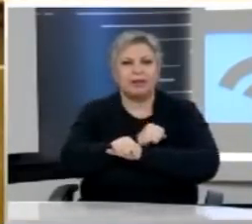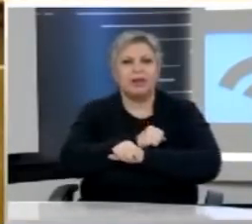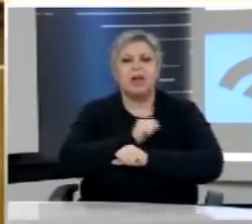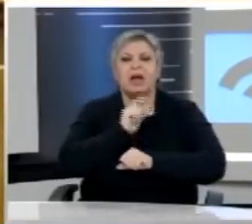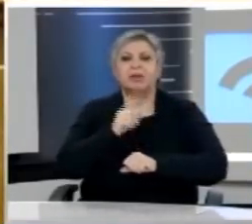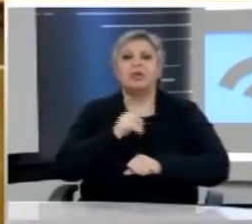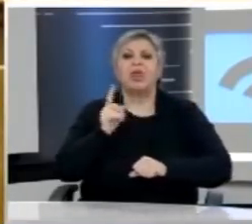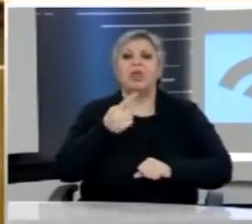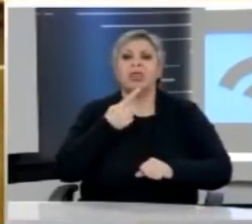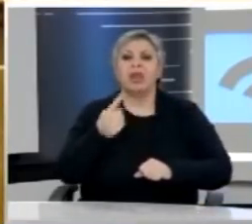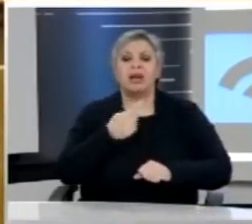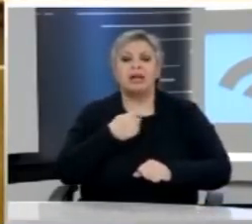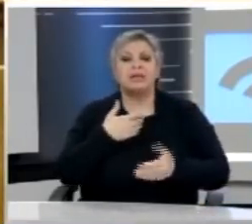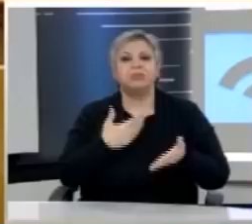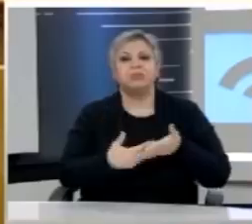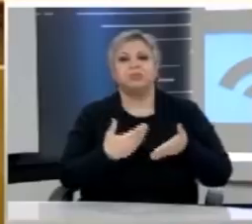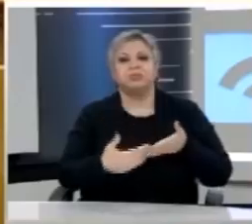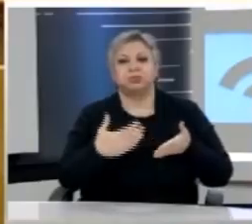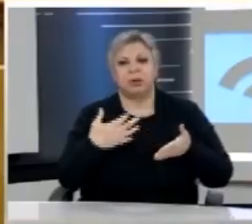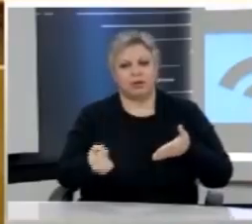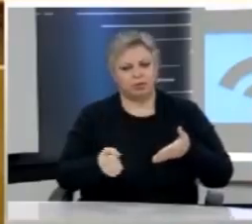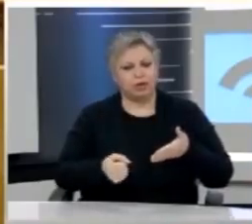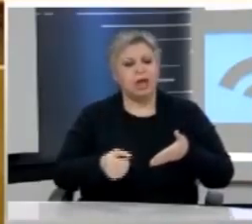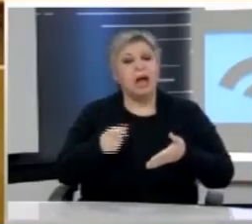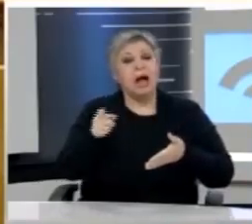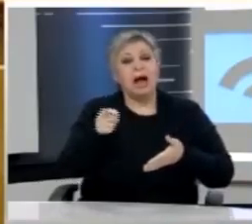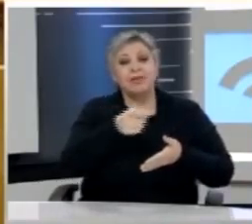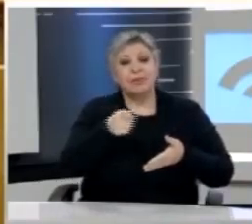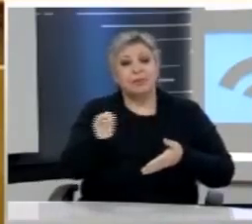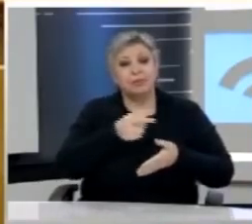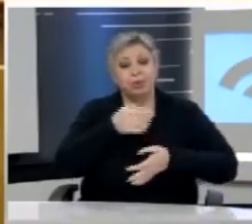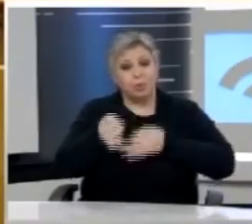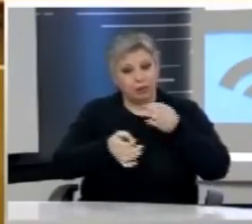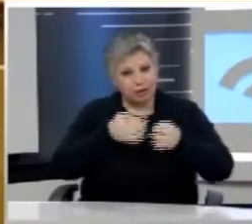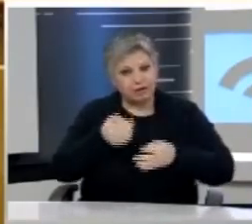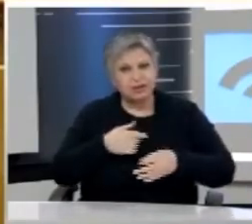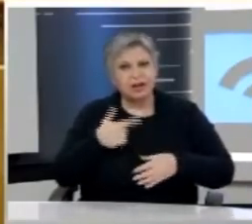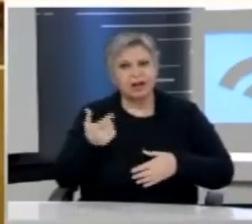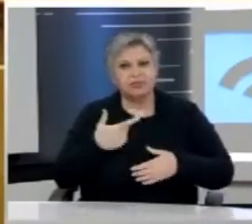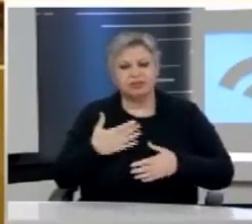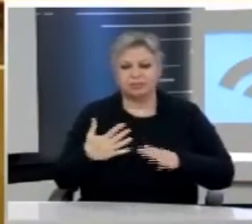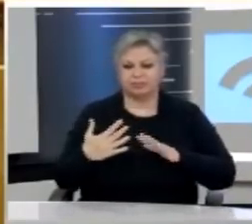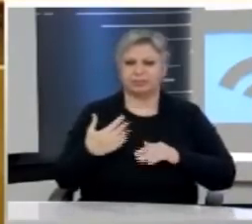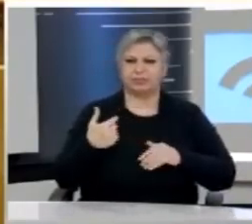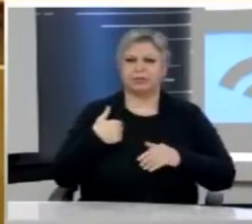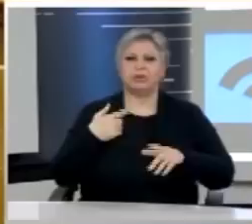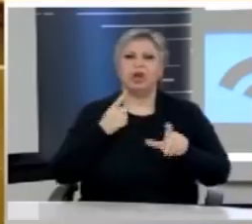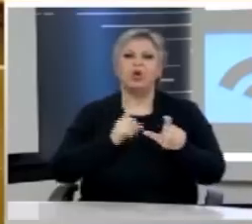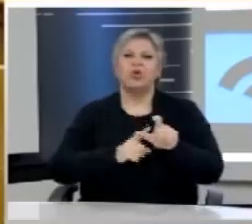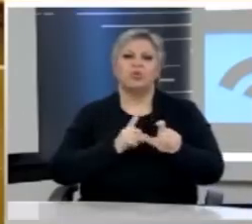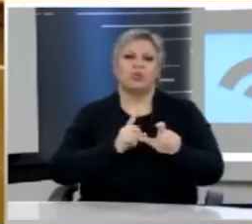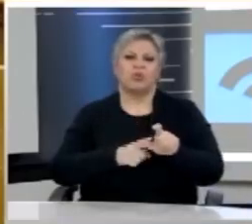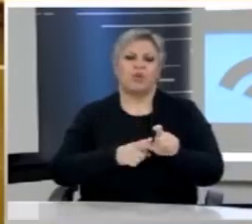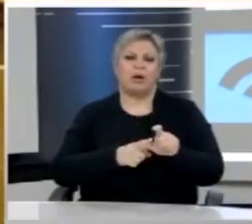επιχειρημάτων, αντιμετώπισαν τις θέσεις του ΚΚΕ. Δεν συζητάμε βέβαια για τα γνωστά και